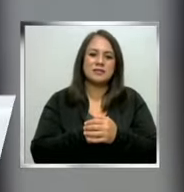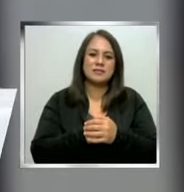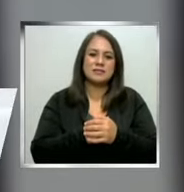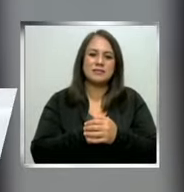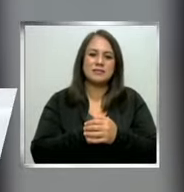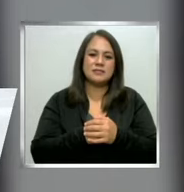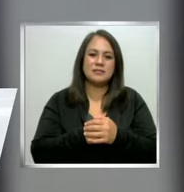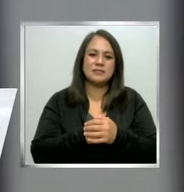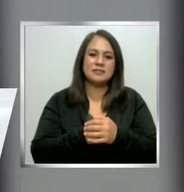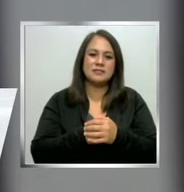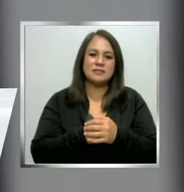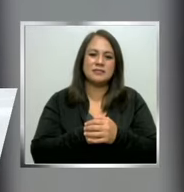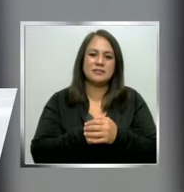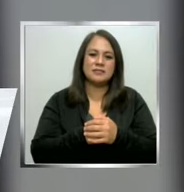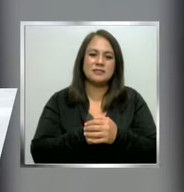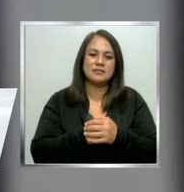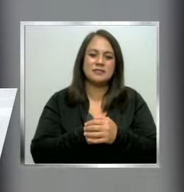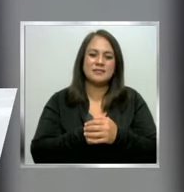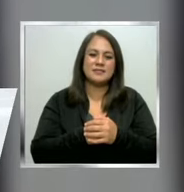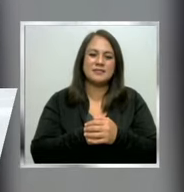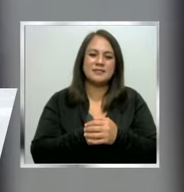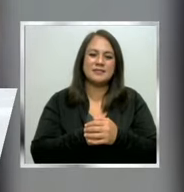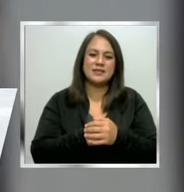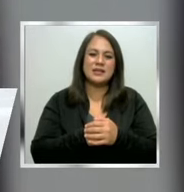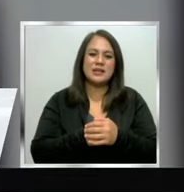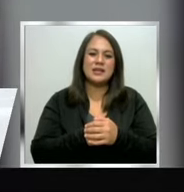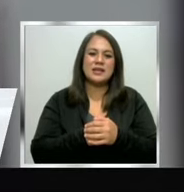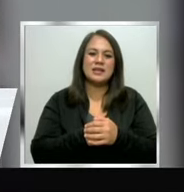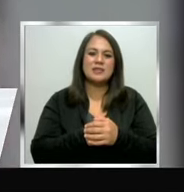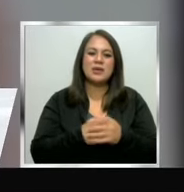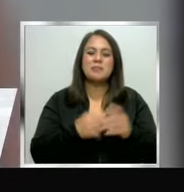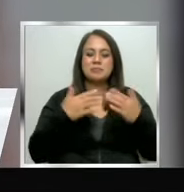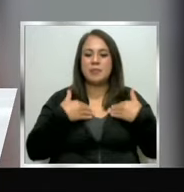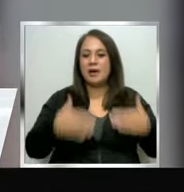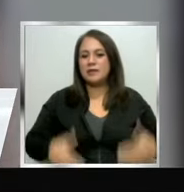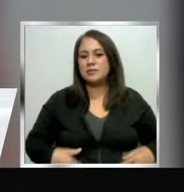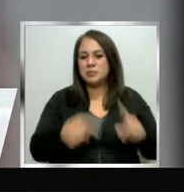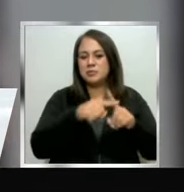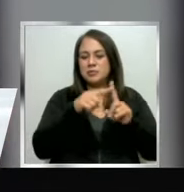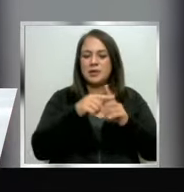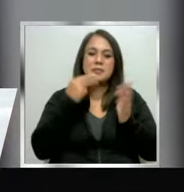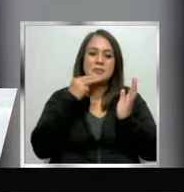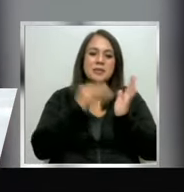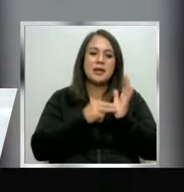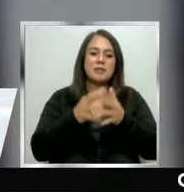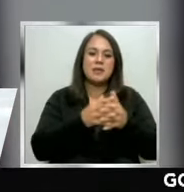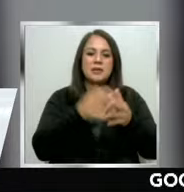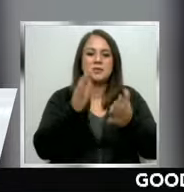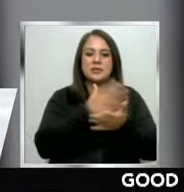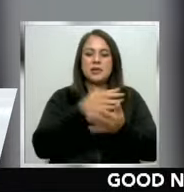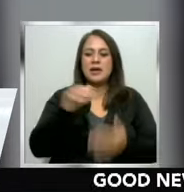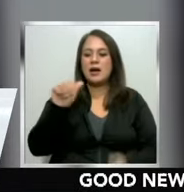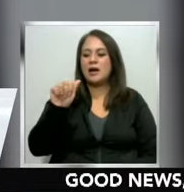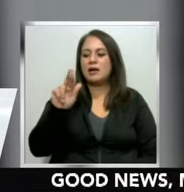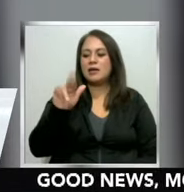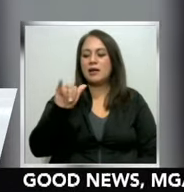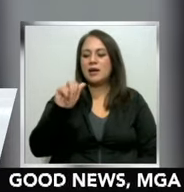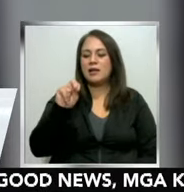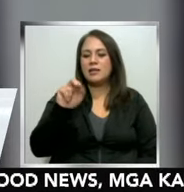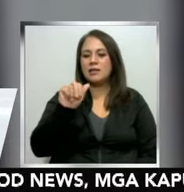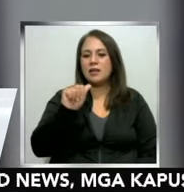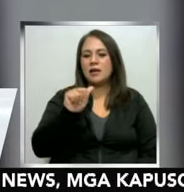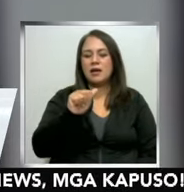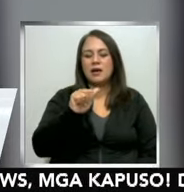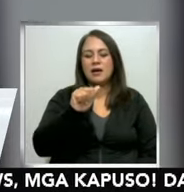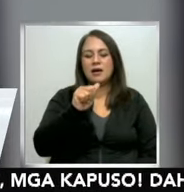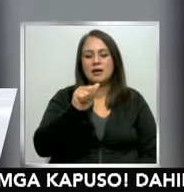through. Body positivity. Yan ang mensahe ni American singer Ariana Grande sa isang TikTok video kung saan